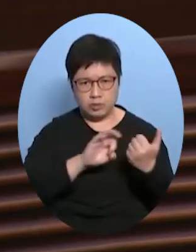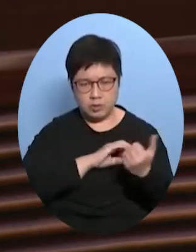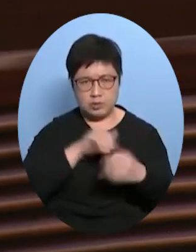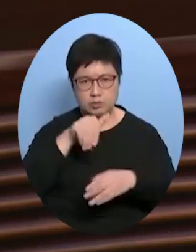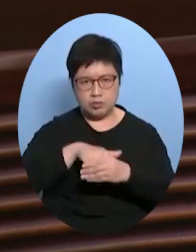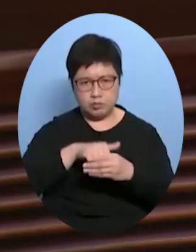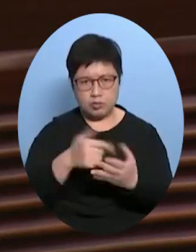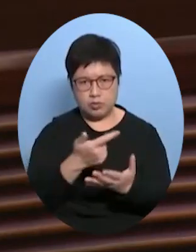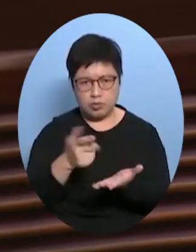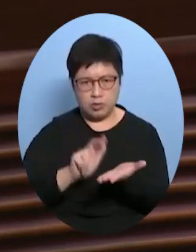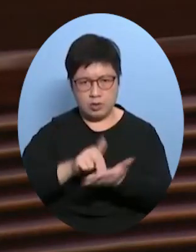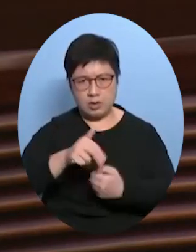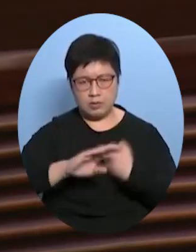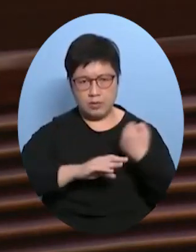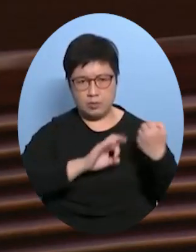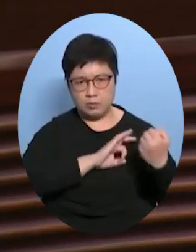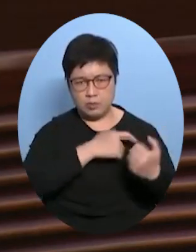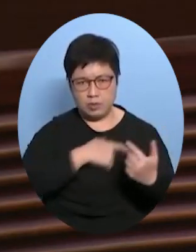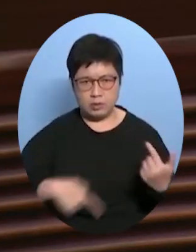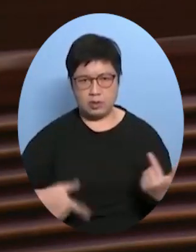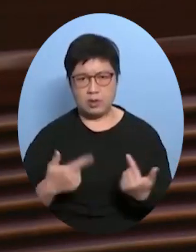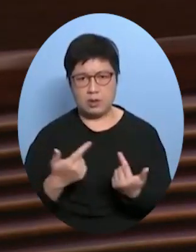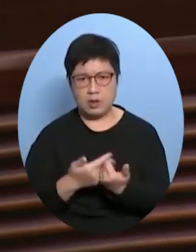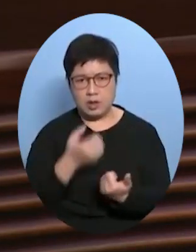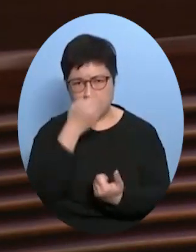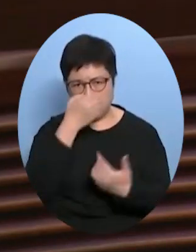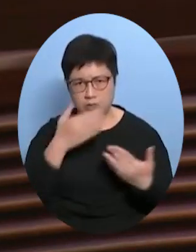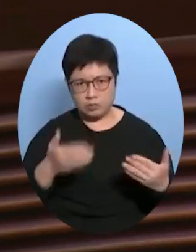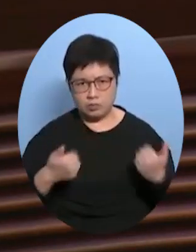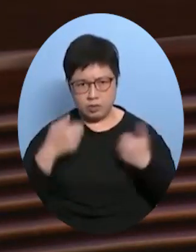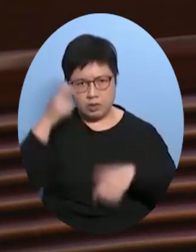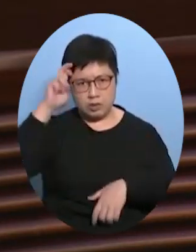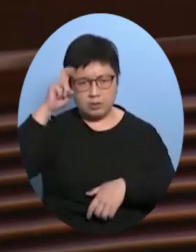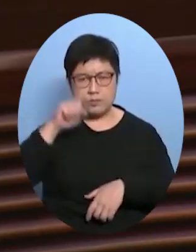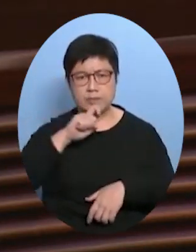大比例的立法會議員，完全符合香港的整體利益考量。